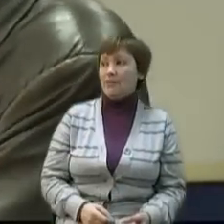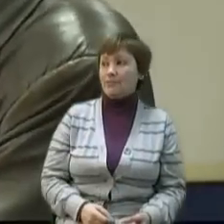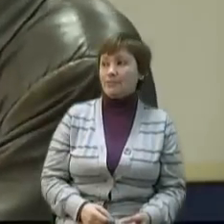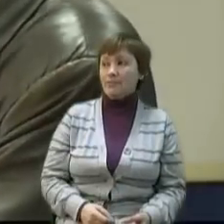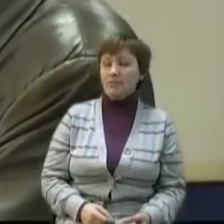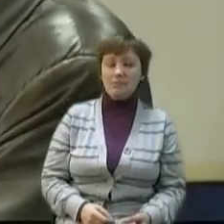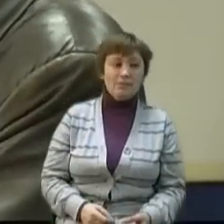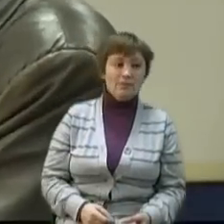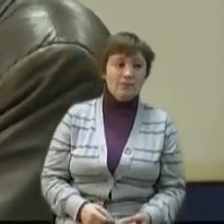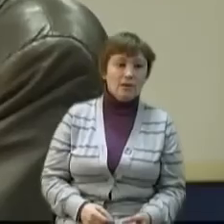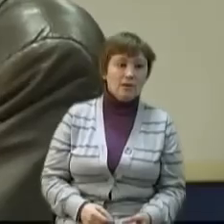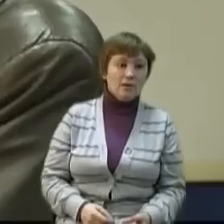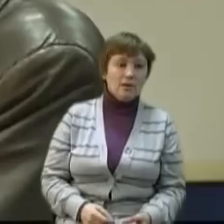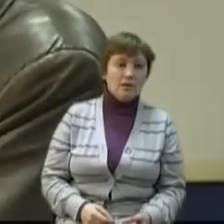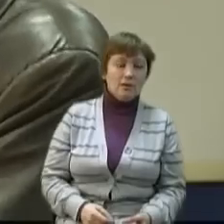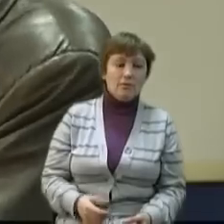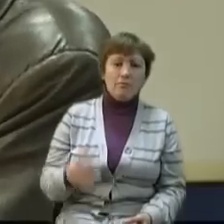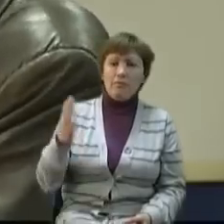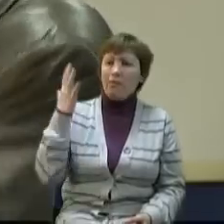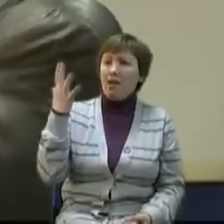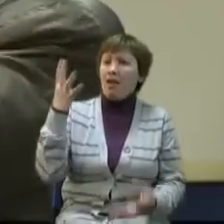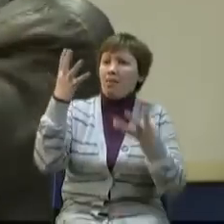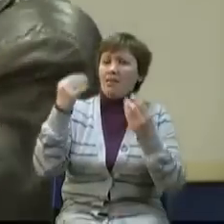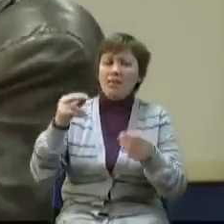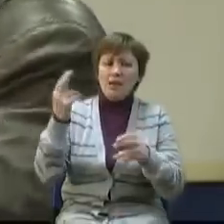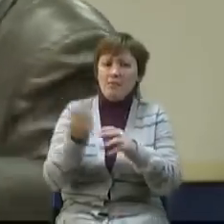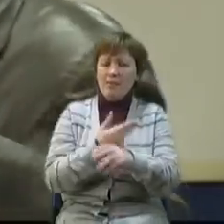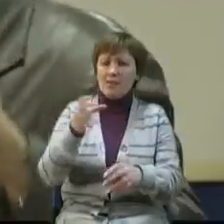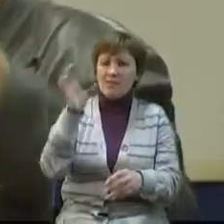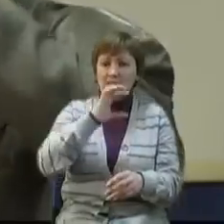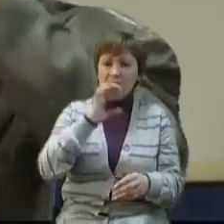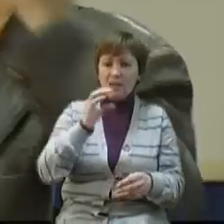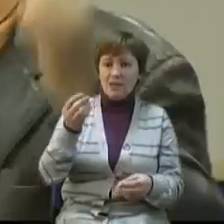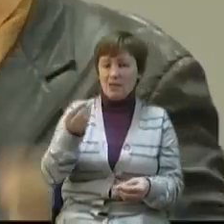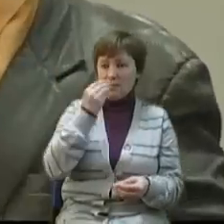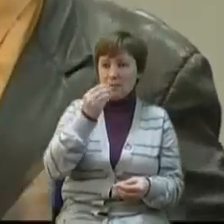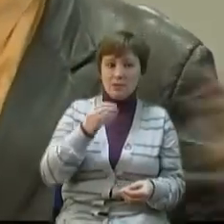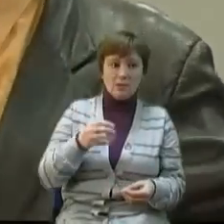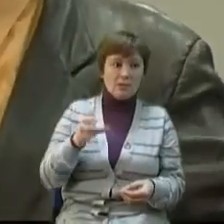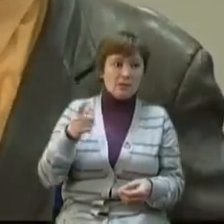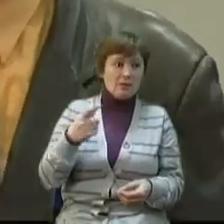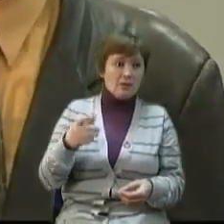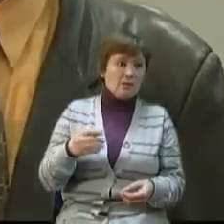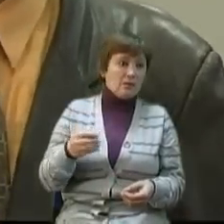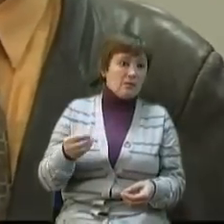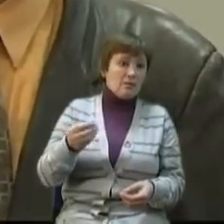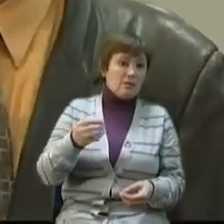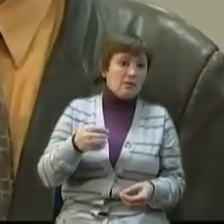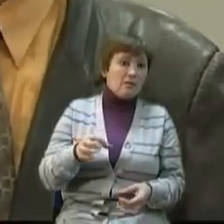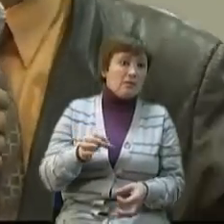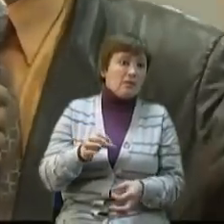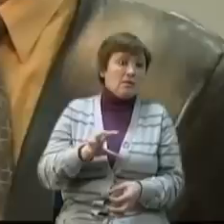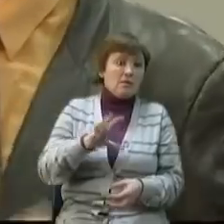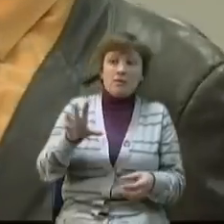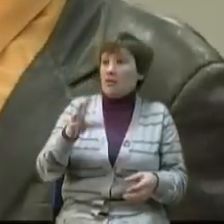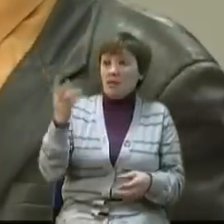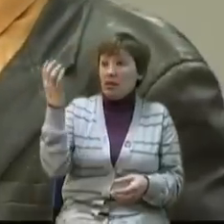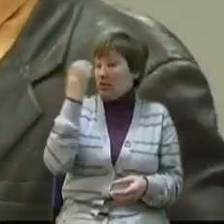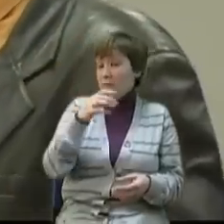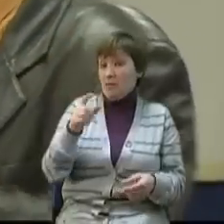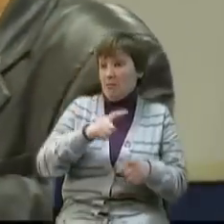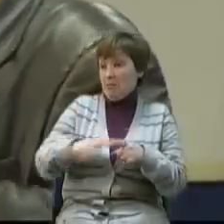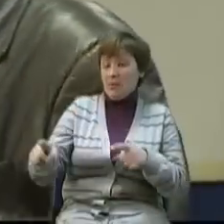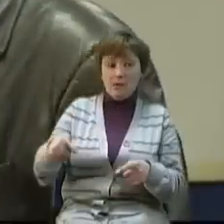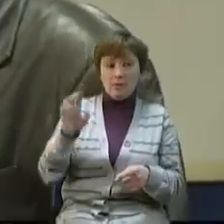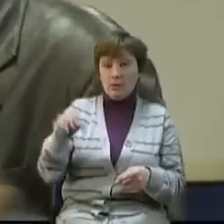никогда в жизни не решился, 5 дней без воды и пищи, даже не заметил, соль выступила, пить не хочу, 5 дней не пью, потом